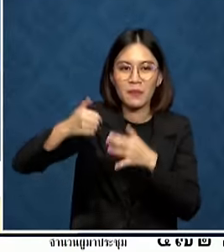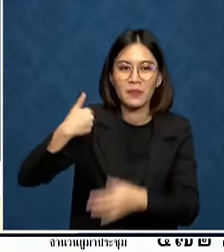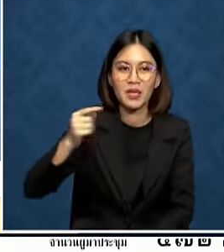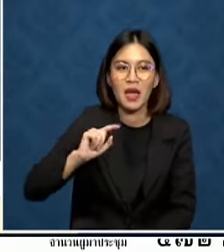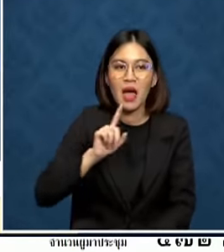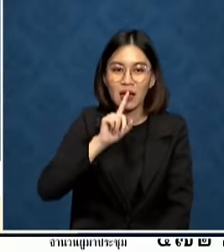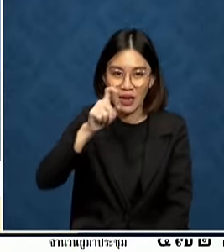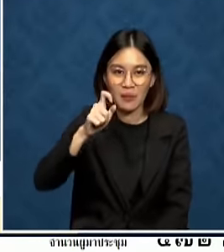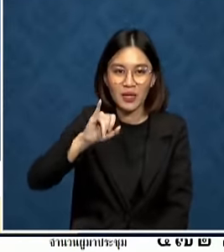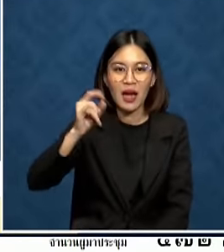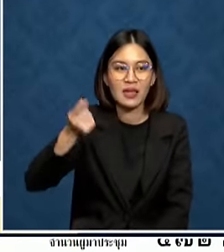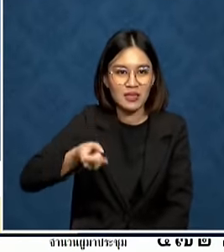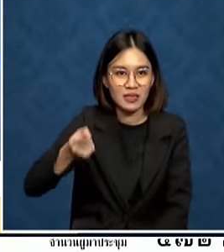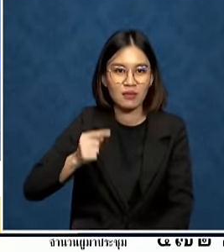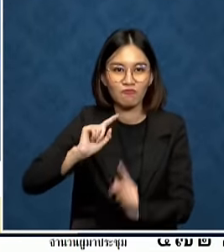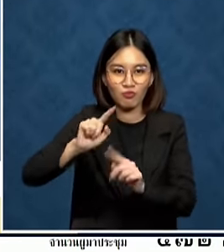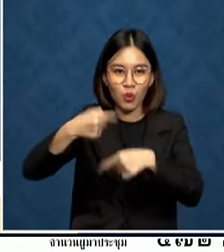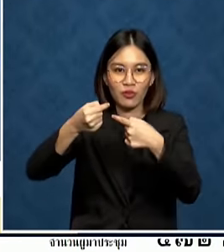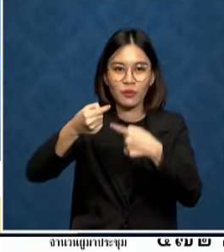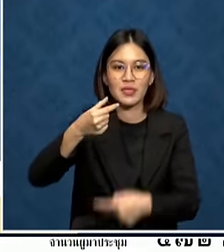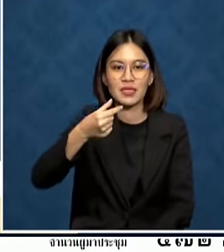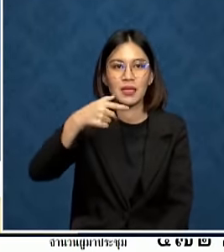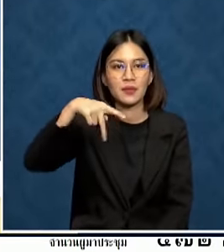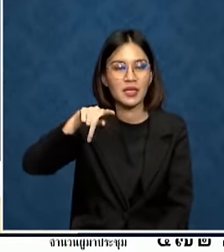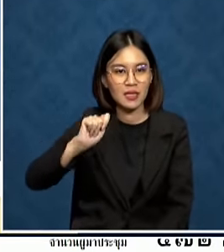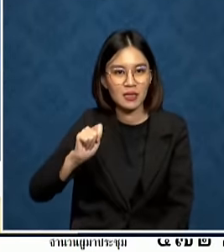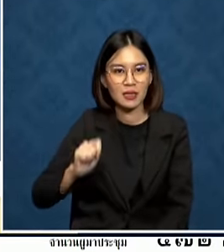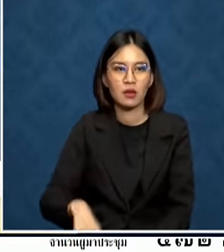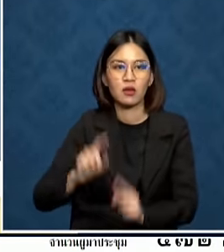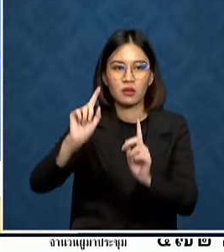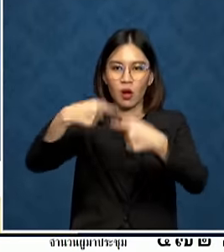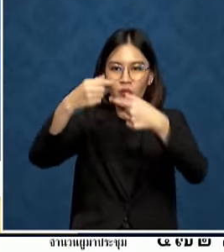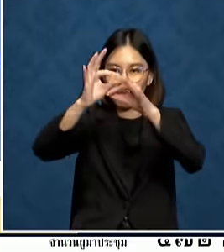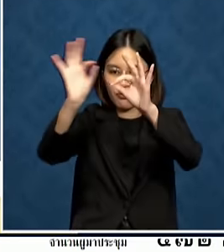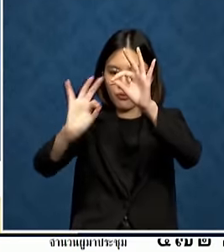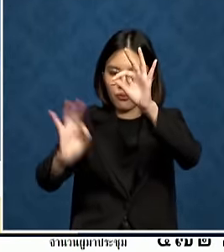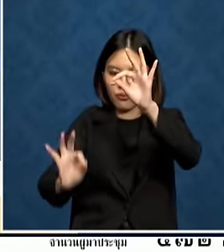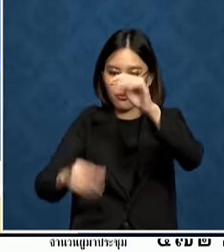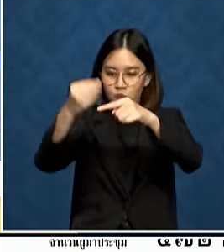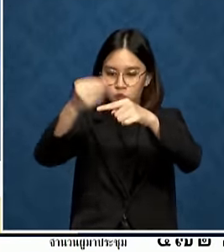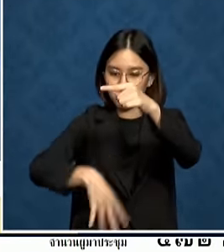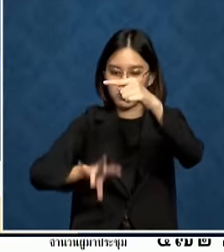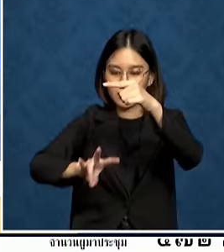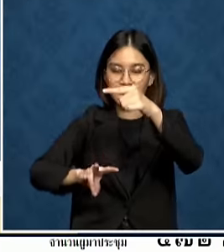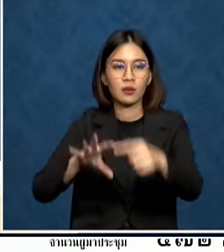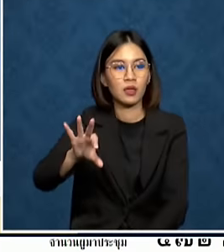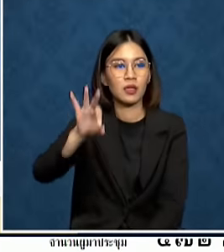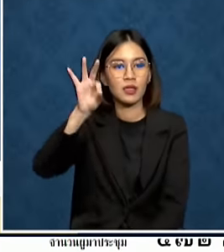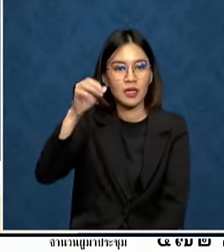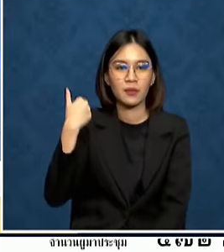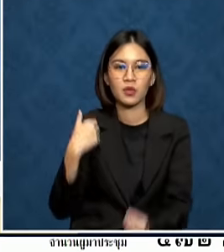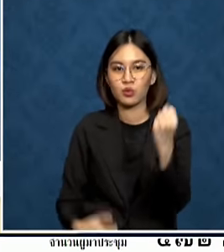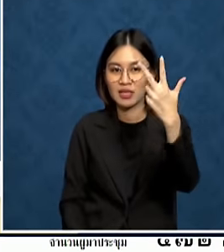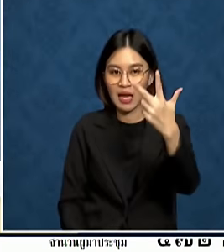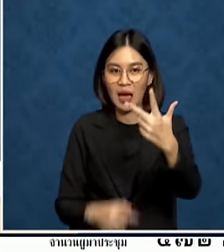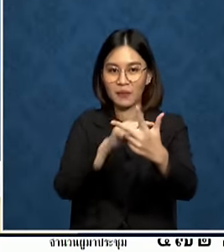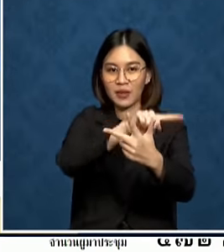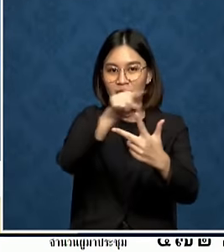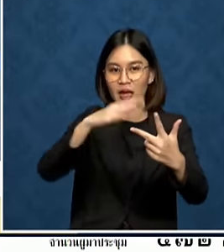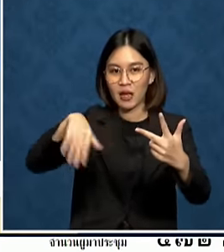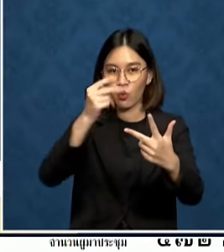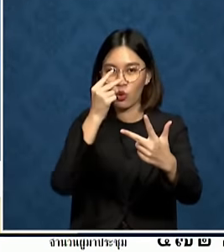AIจริงๆครับถามแชทgpt AIต่อมายาวมากครับทั้งหมด 7ข้อผมยกมา 3ข้อแรกมาให้ดูนะ